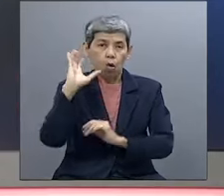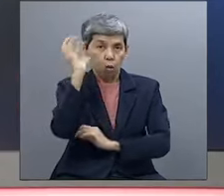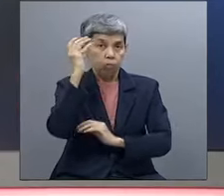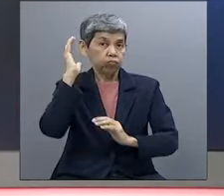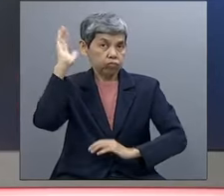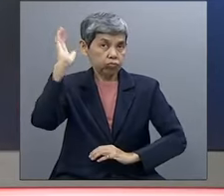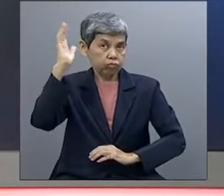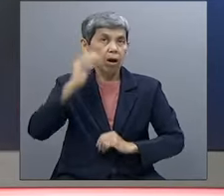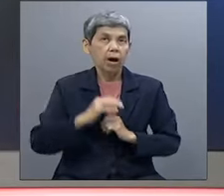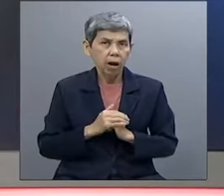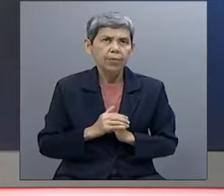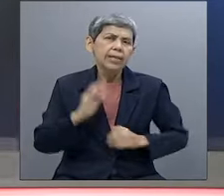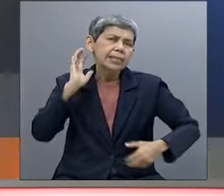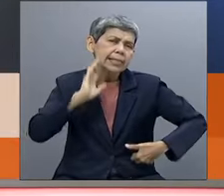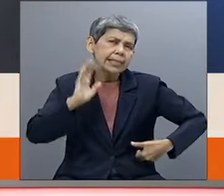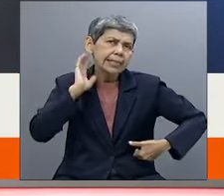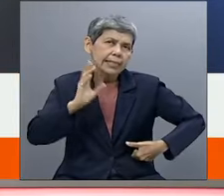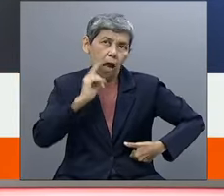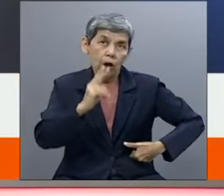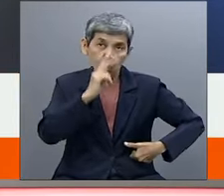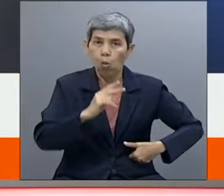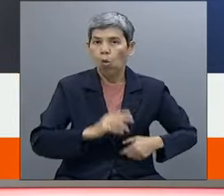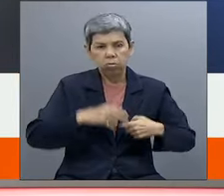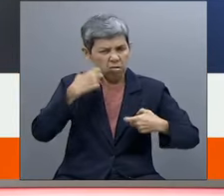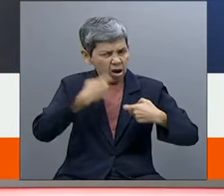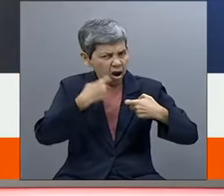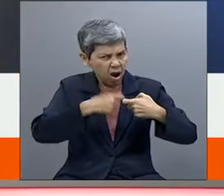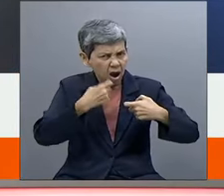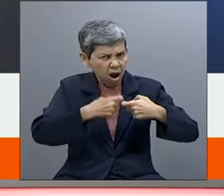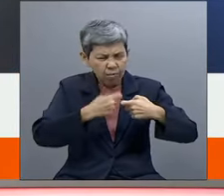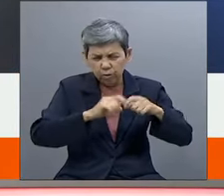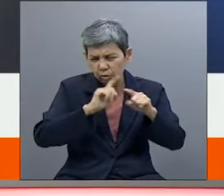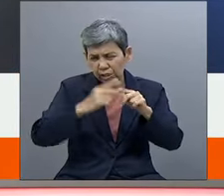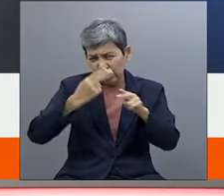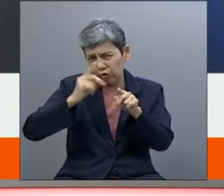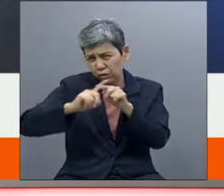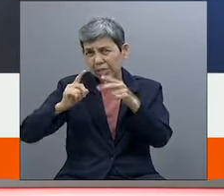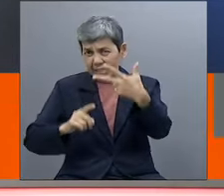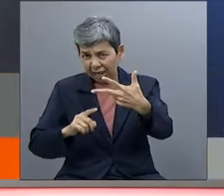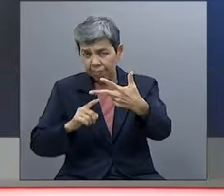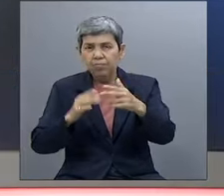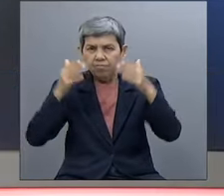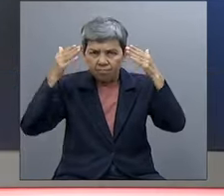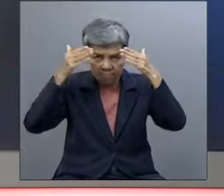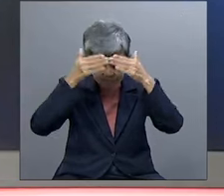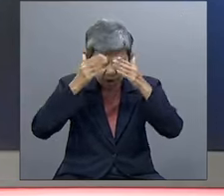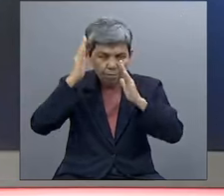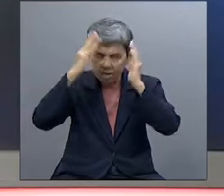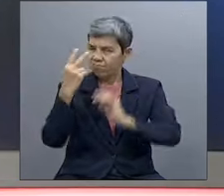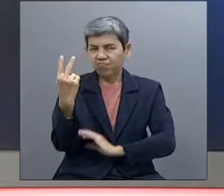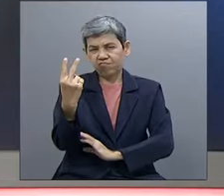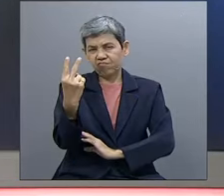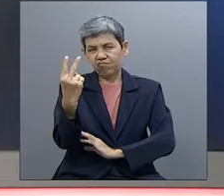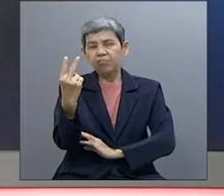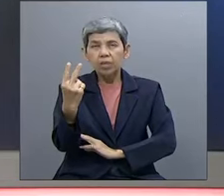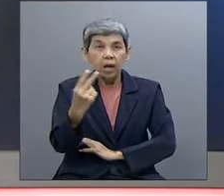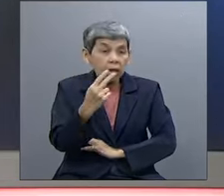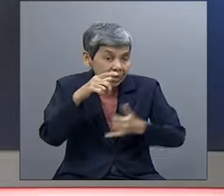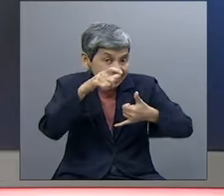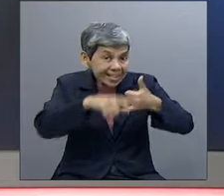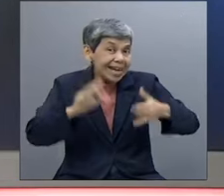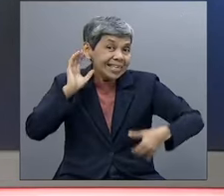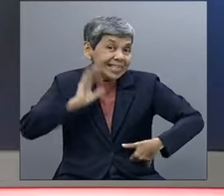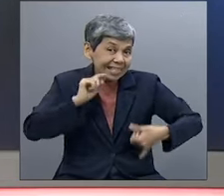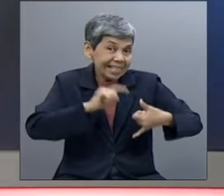คุณผู้ชมคะอุรังอุตังถือเป็นสัตว์หายากที่มีเพียง 3สายพันธุ์นะคะพบได้แค่ในอินโดนีเซียกับมาเลเซียเท่านั้นซึ่งความพิเศษเช่นนี้เอง